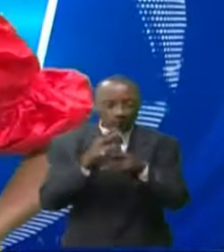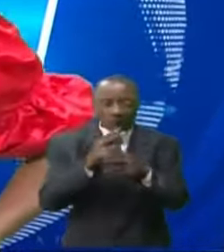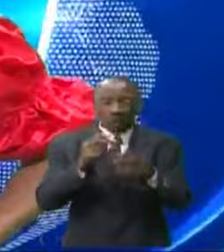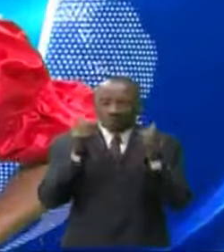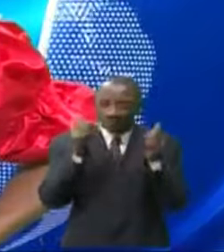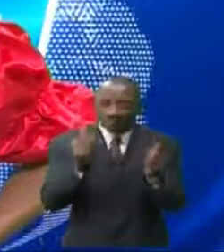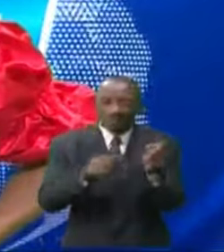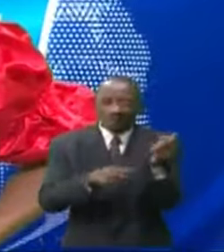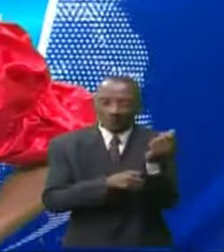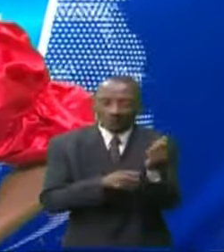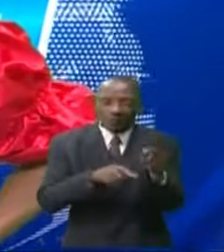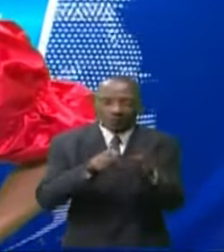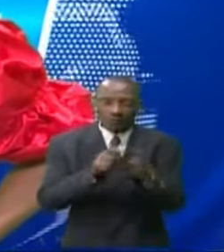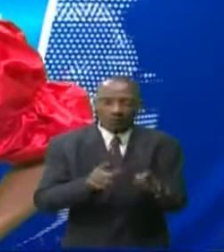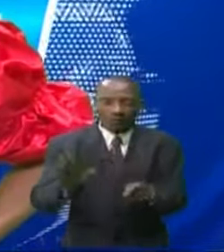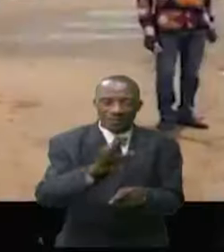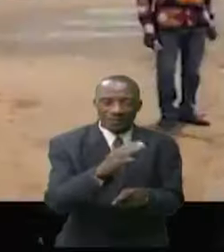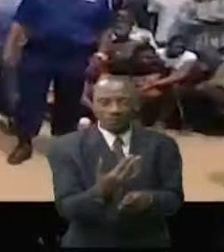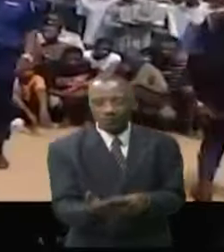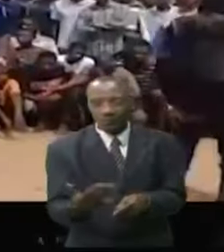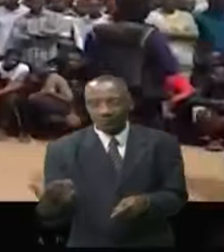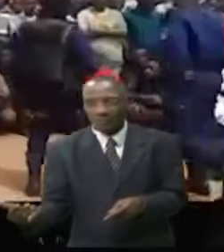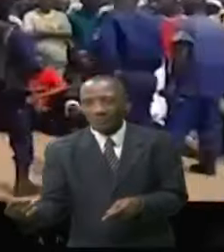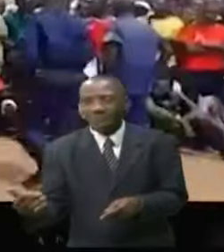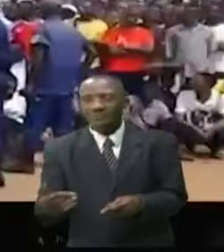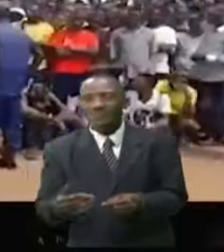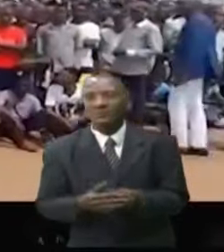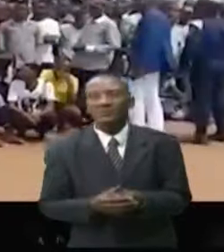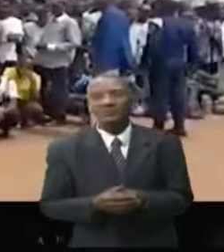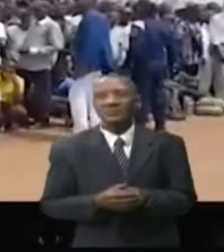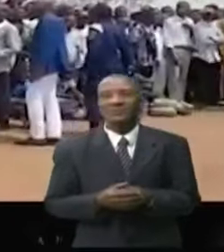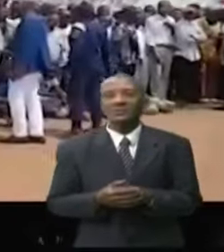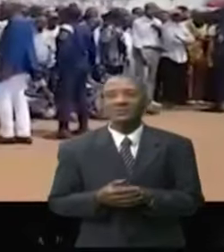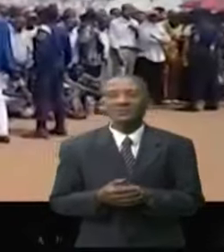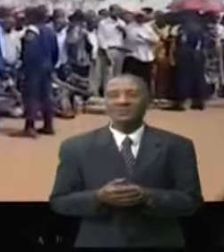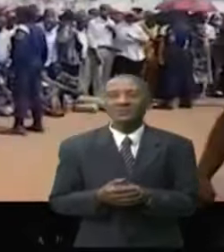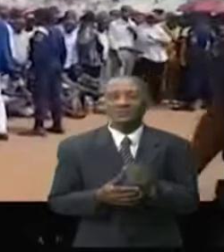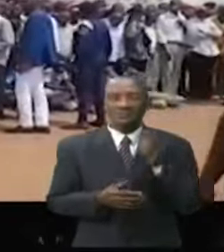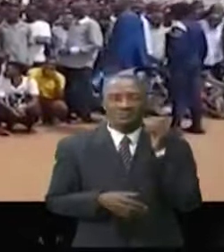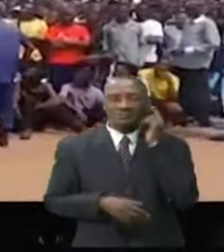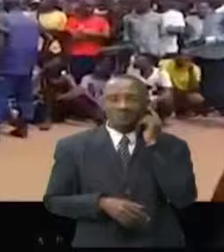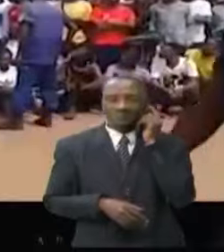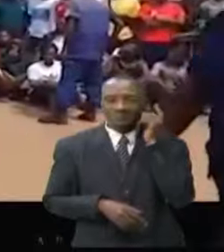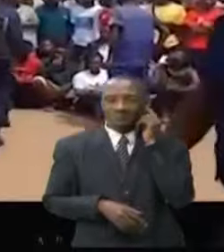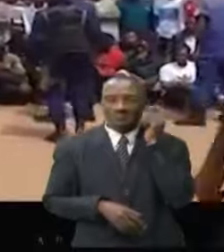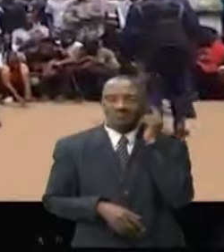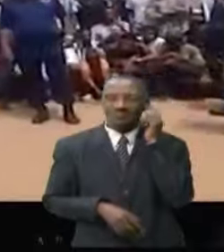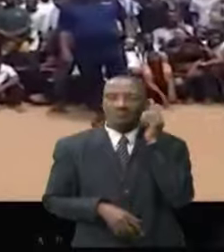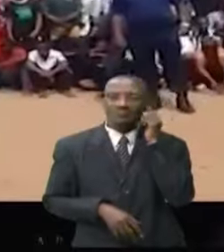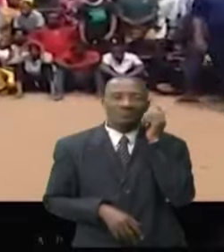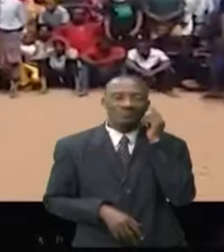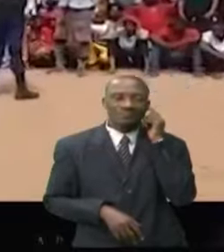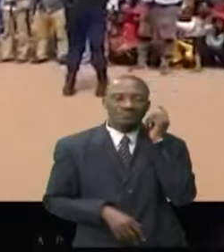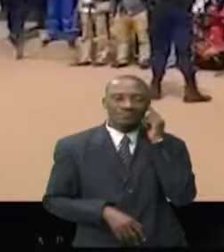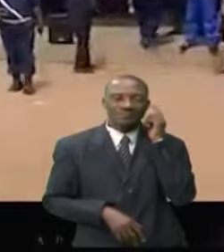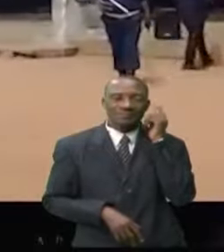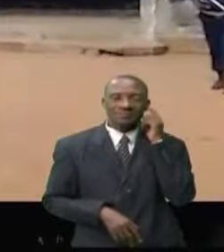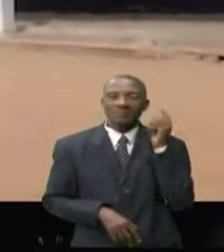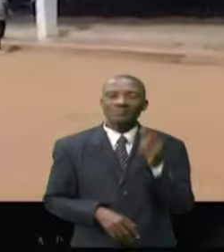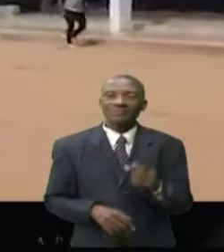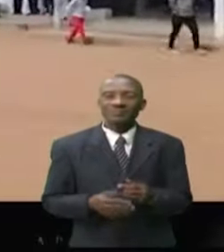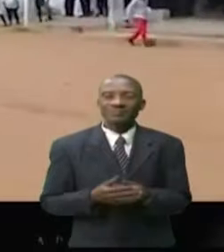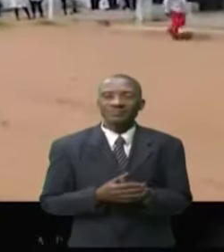leur mission régalienne au cours de cette parade mixte frdc police nationale tenue le lundi 23 octobre